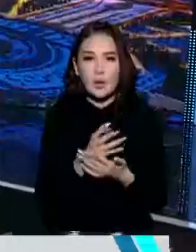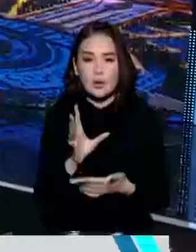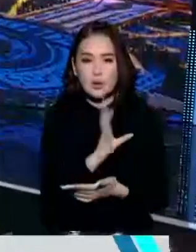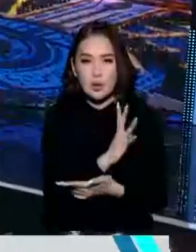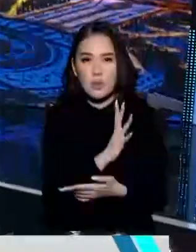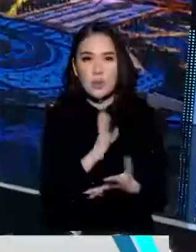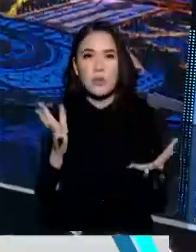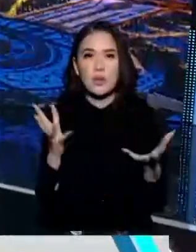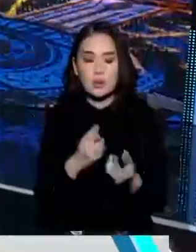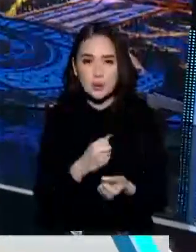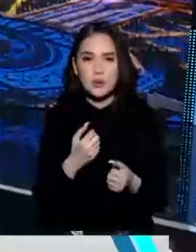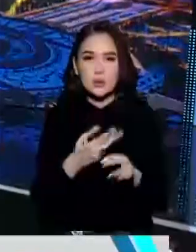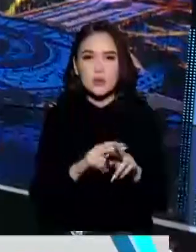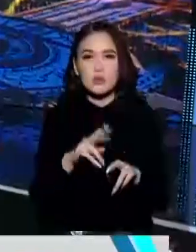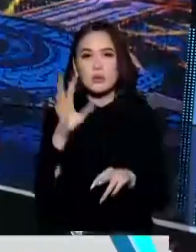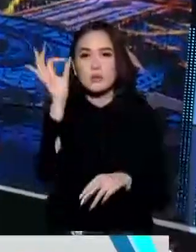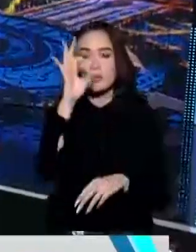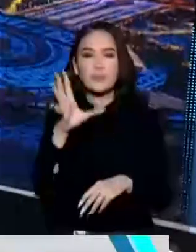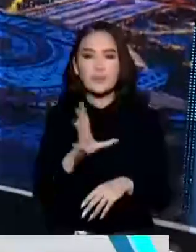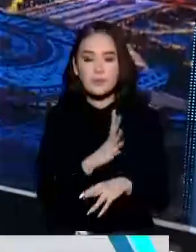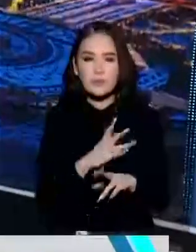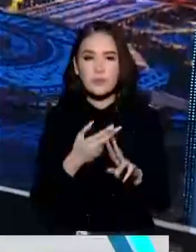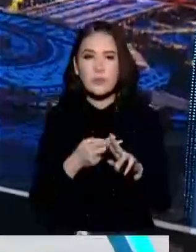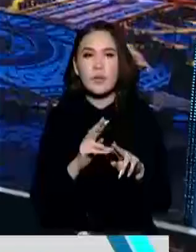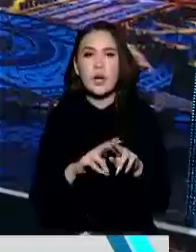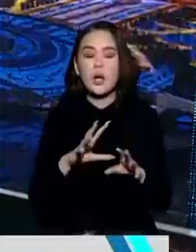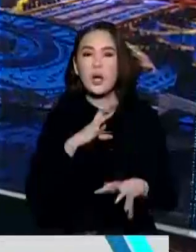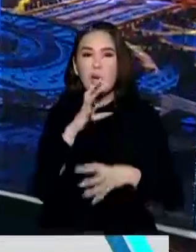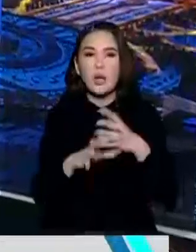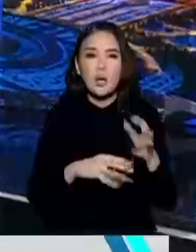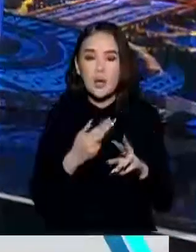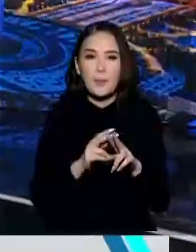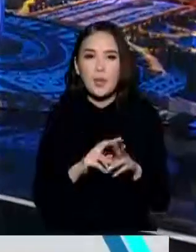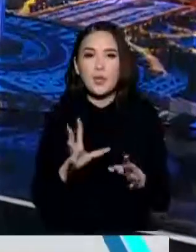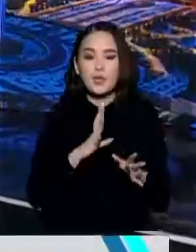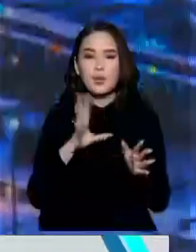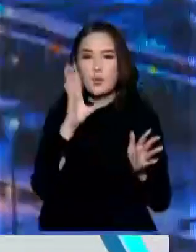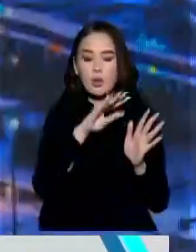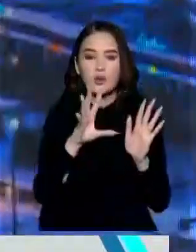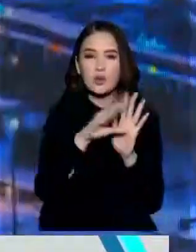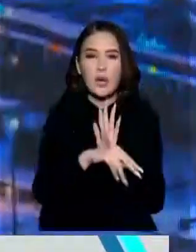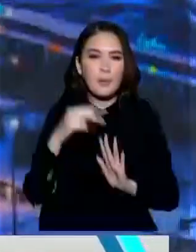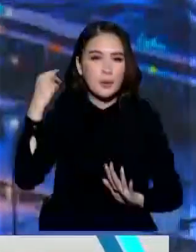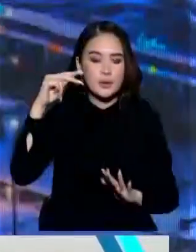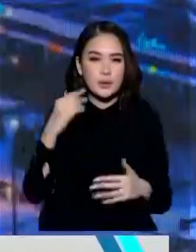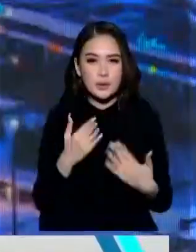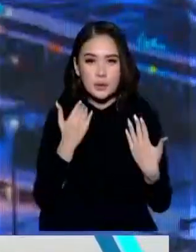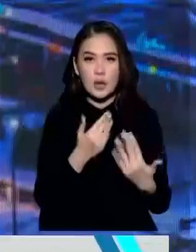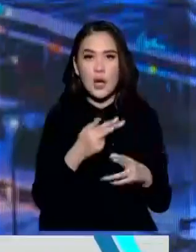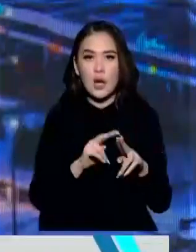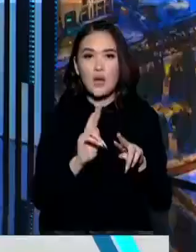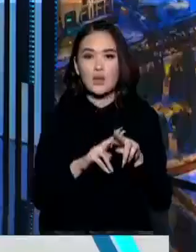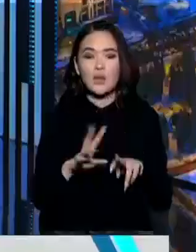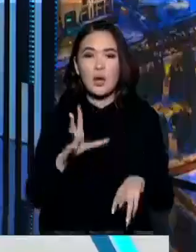сыйлығын алған физика саласындағы сол кісілер мысалы енді дүниежүзінде болып жатқан жетістіктерді тікелей президентке баяндап тұрады. Осы дүниежүзілік